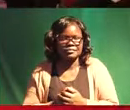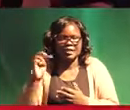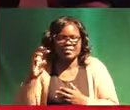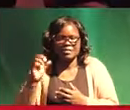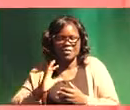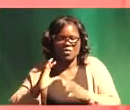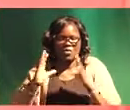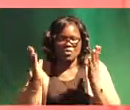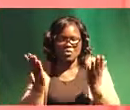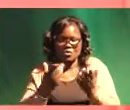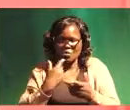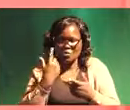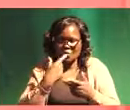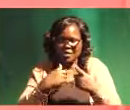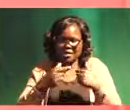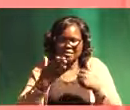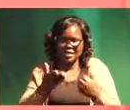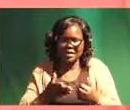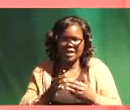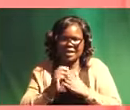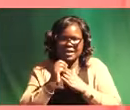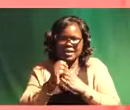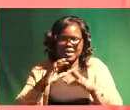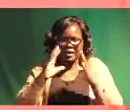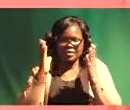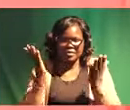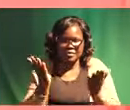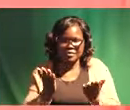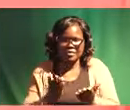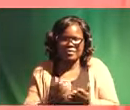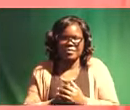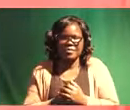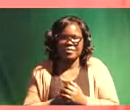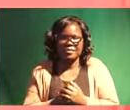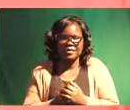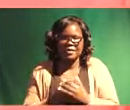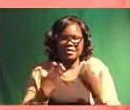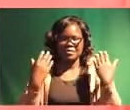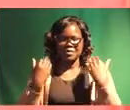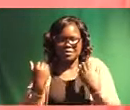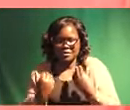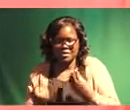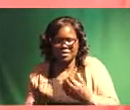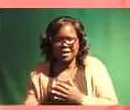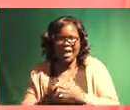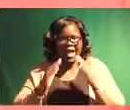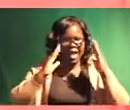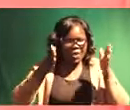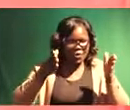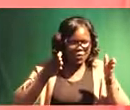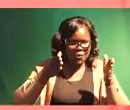MCS wote walio hapa, na viongozi wote, na kana Kamiru Konde,